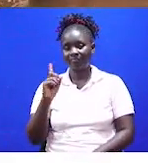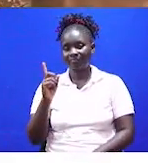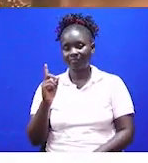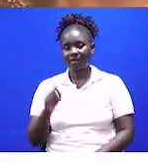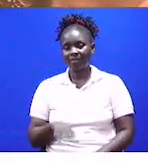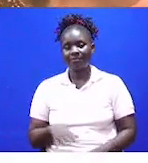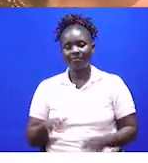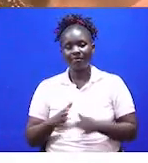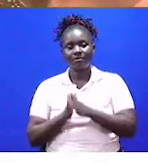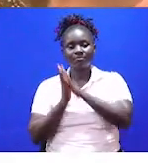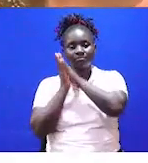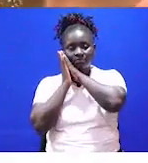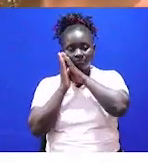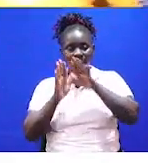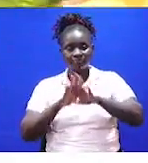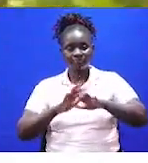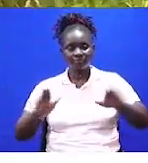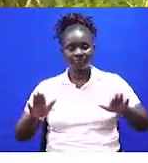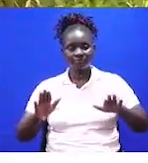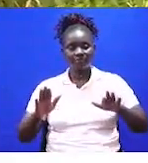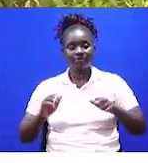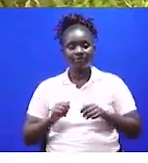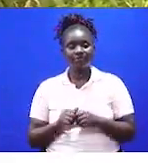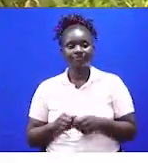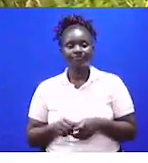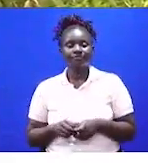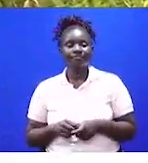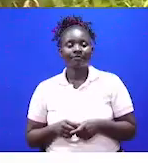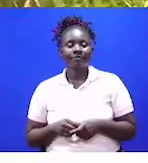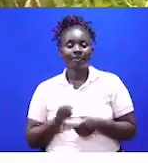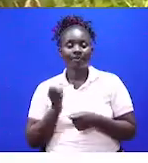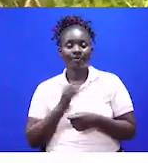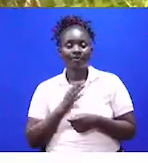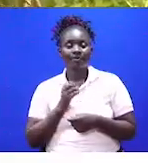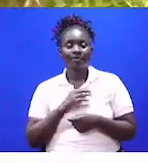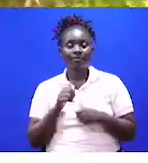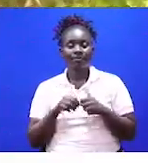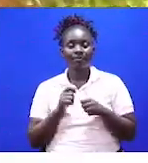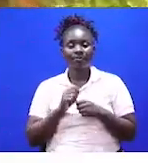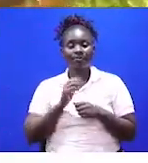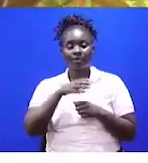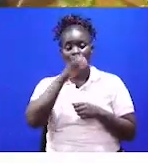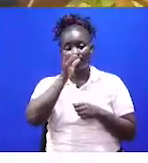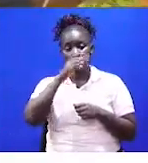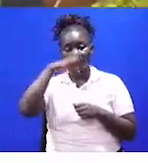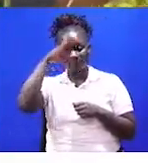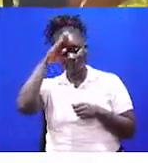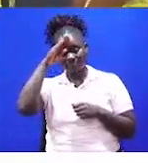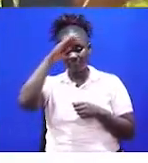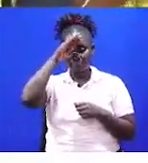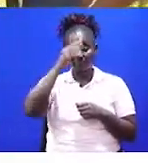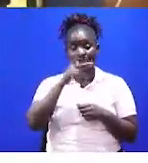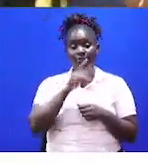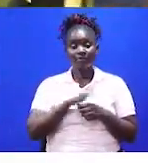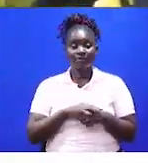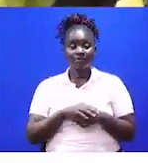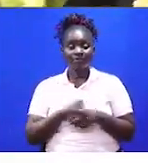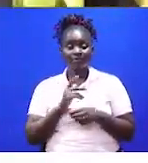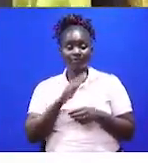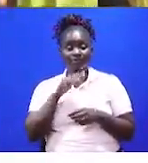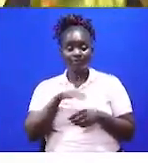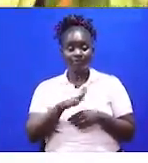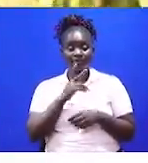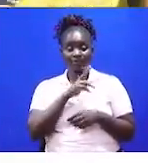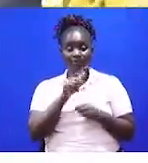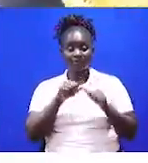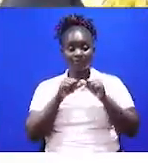matandiko mumu weko mundu mumu ire pakera amuru goro. Nigobo igobe murunga nire ebi nyuwa biko tinde bila asaja iga. Ebi yoko lengana muna warabubu ya gendre